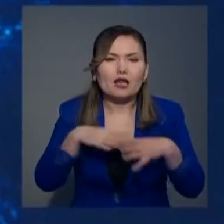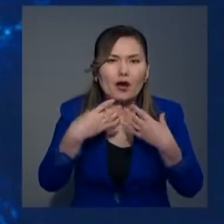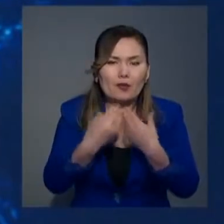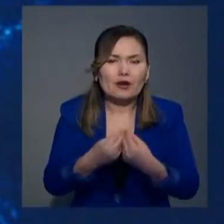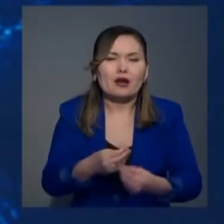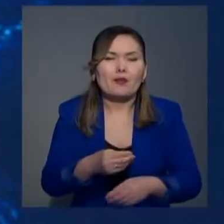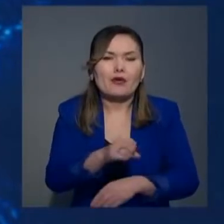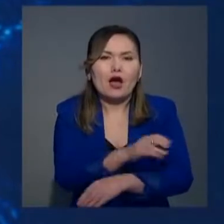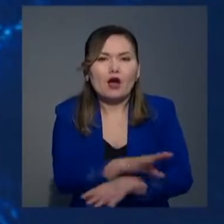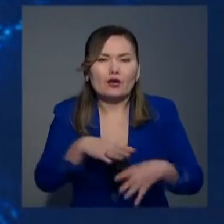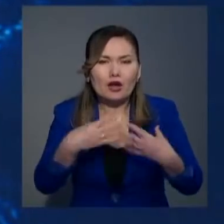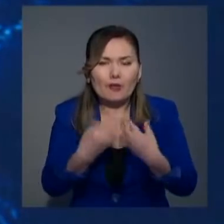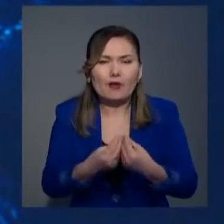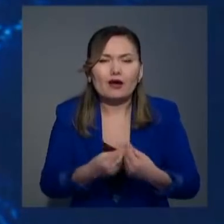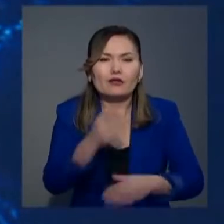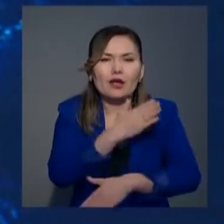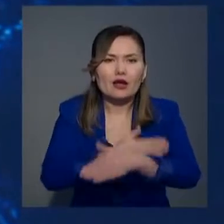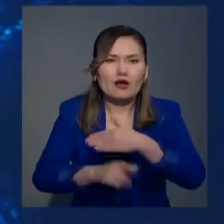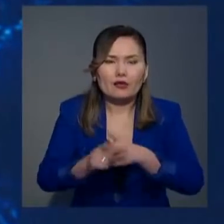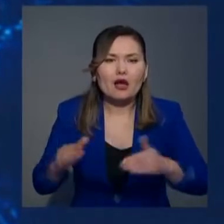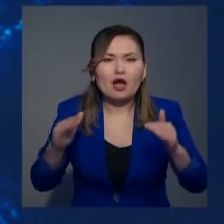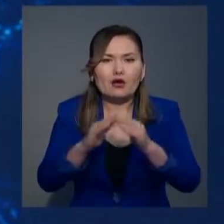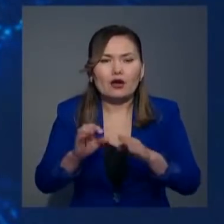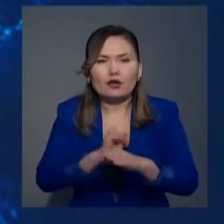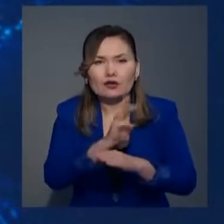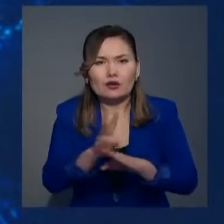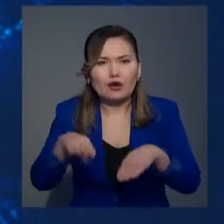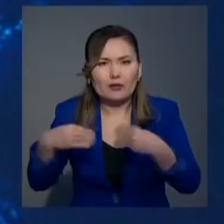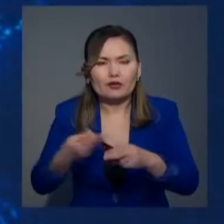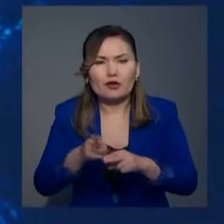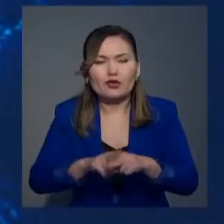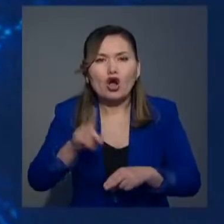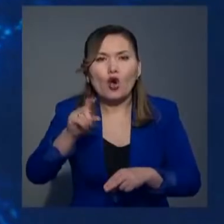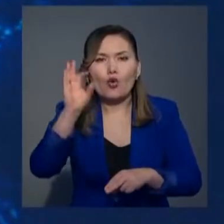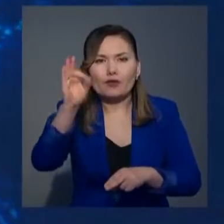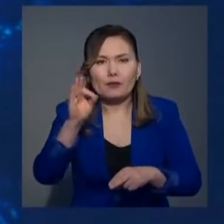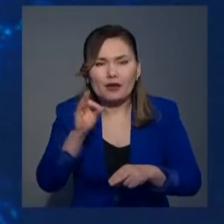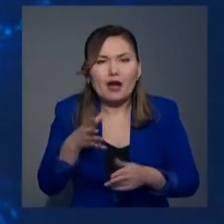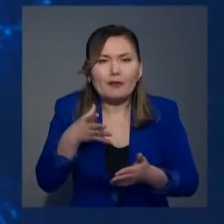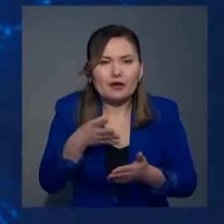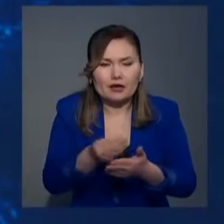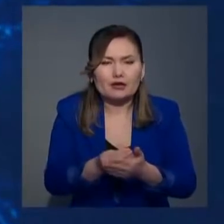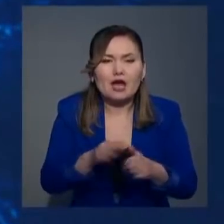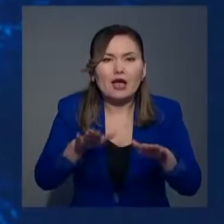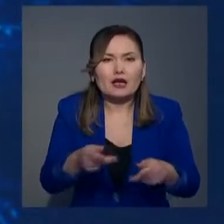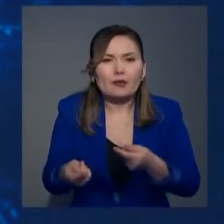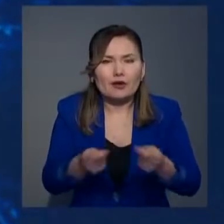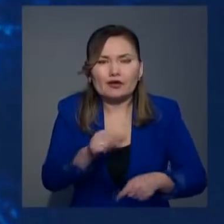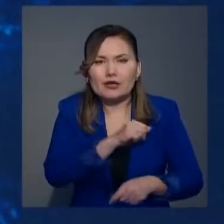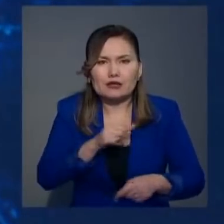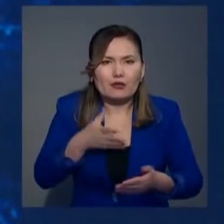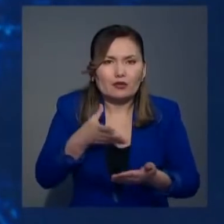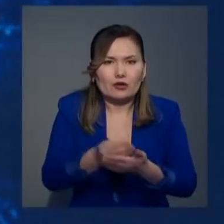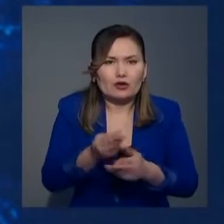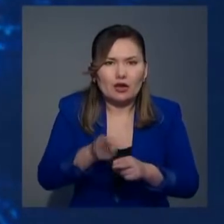мүгедек бала бағып отырған жандар баспаналы болады. Үй алуға қажетті алғашқы 10%-тік жарнаны жергілікті билік төлеп